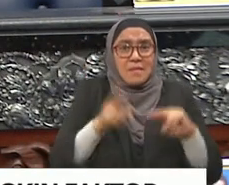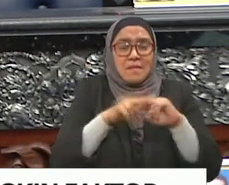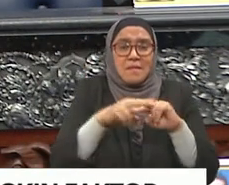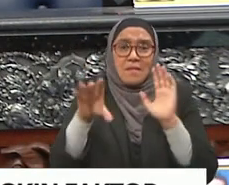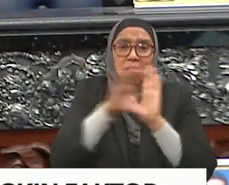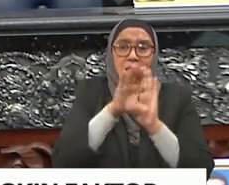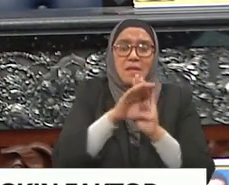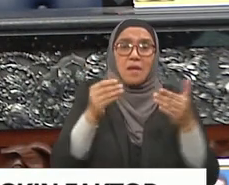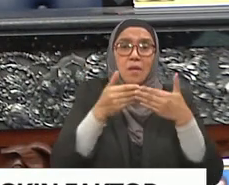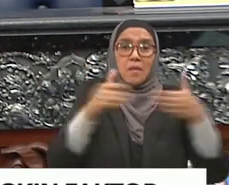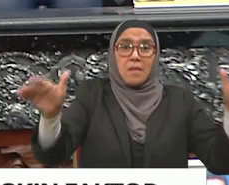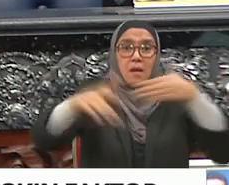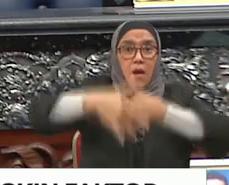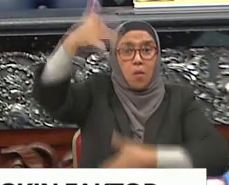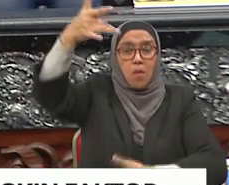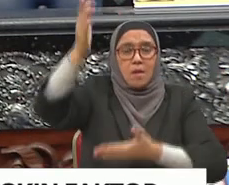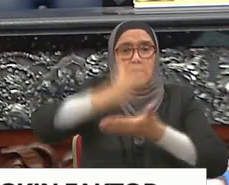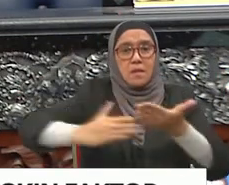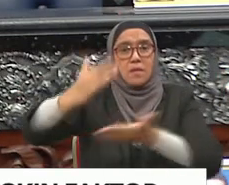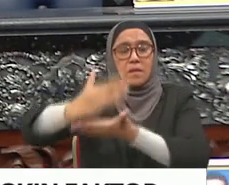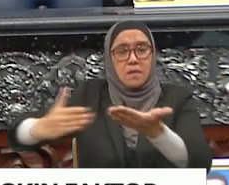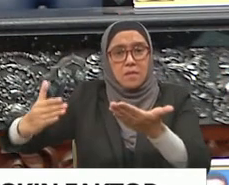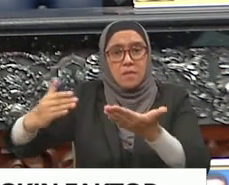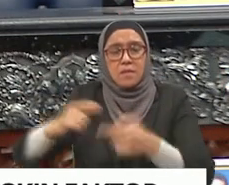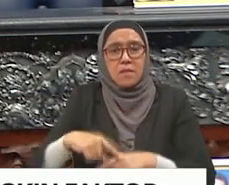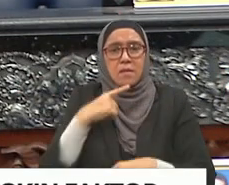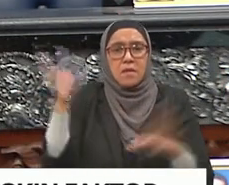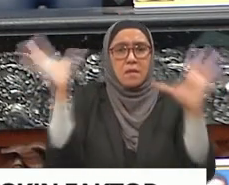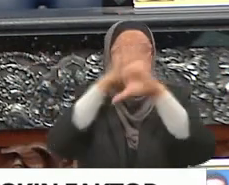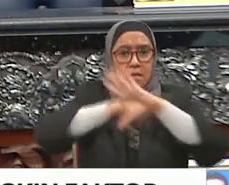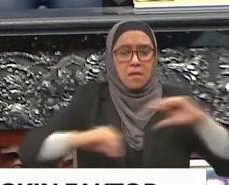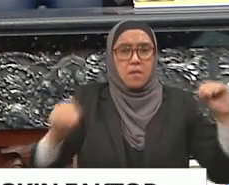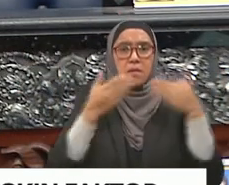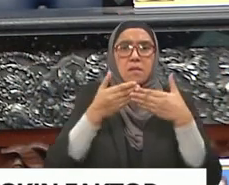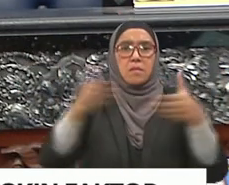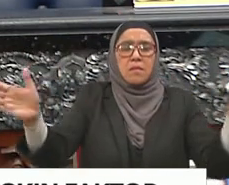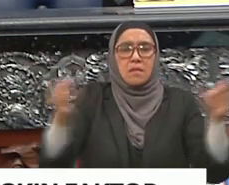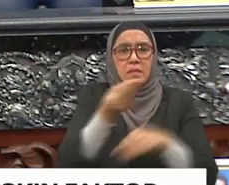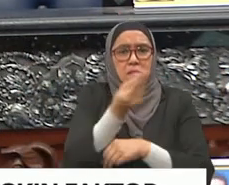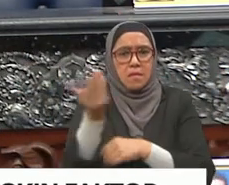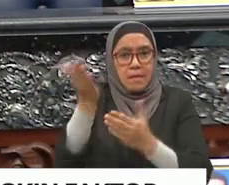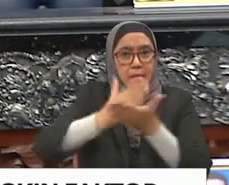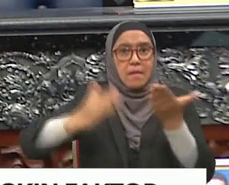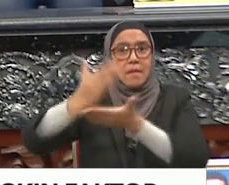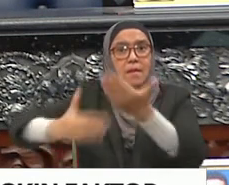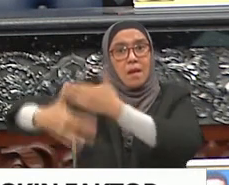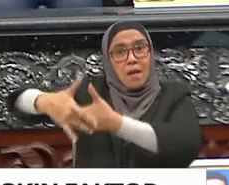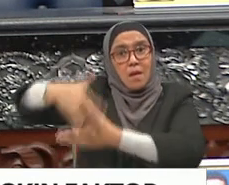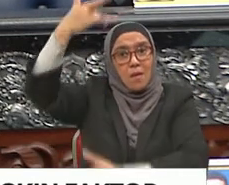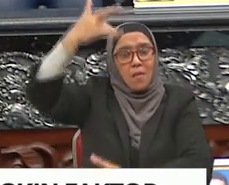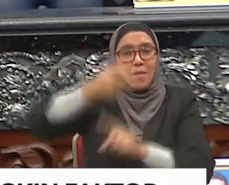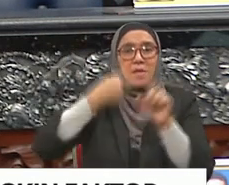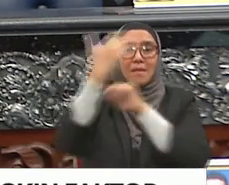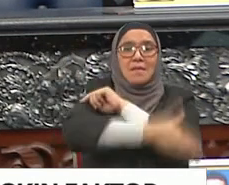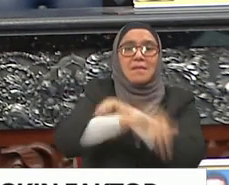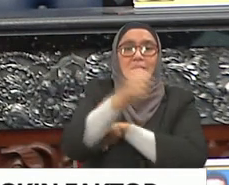pembukaan awal sektor-sektor tertentu. Sarawak telah membuka beberapa bahagian-bahagian mereka lebih awal daripada